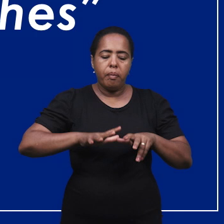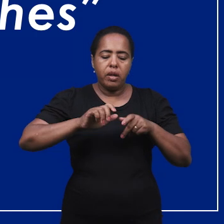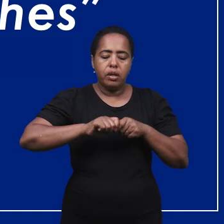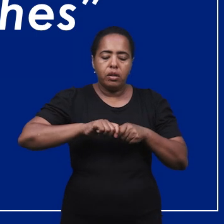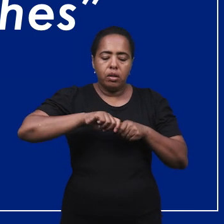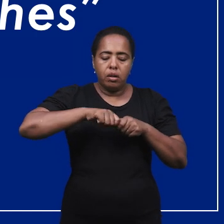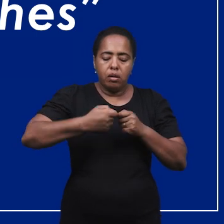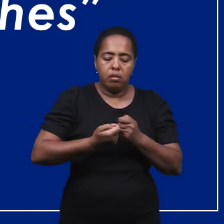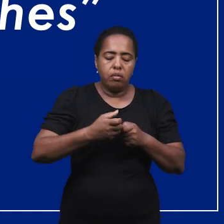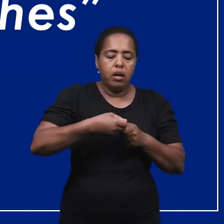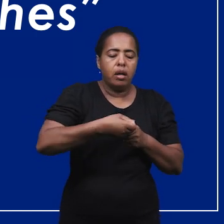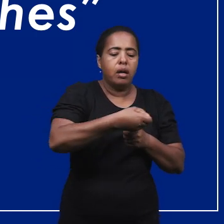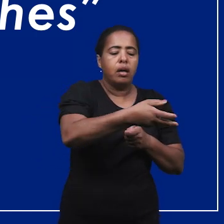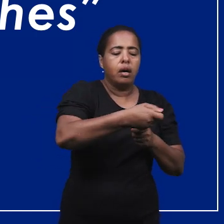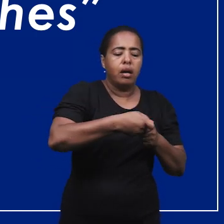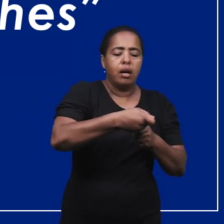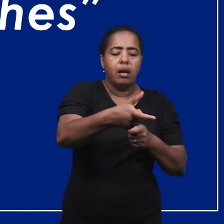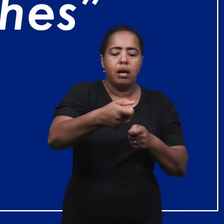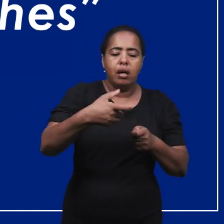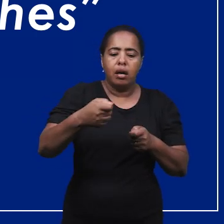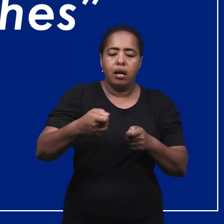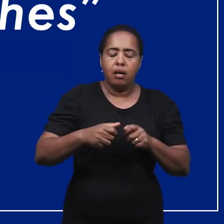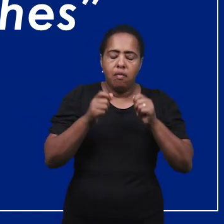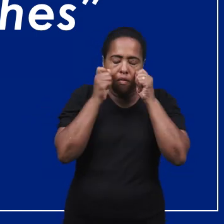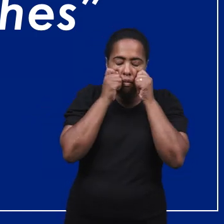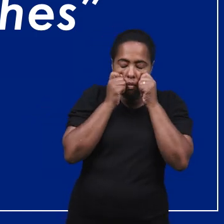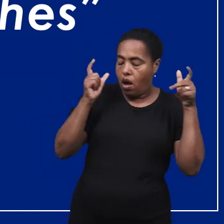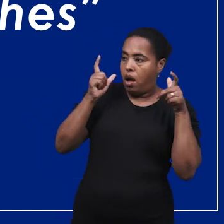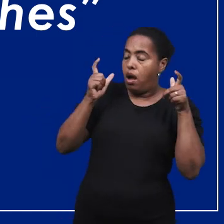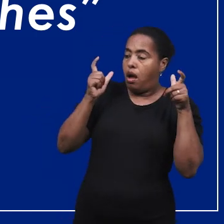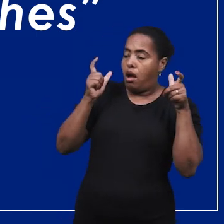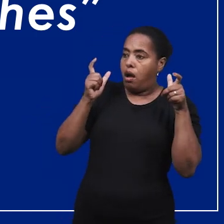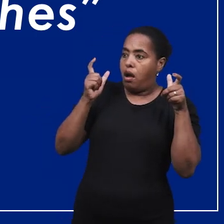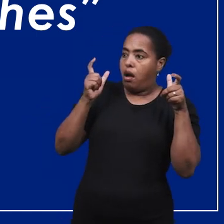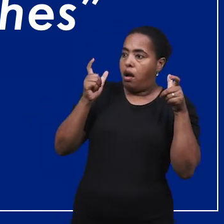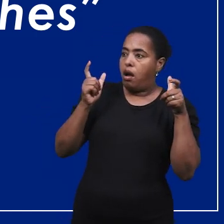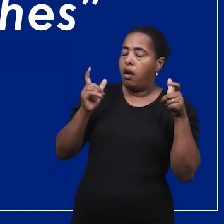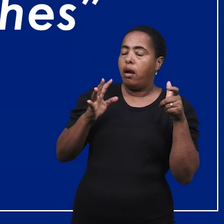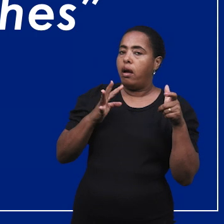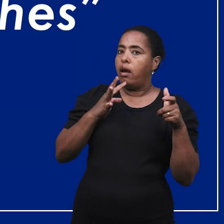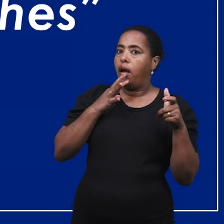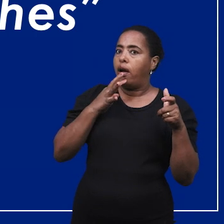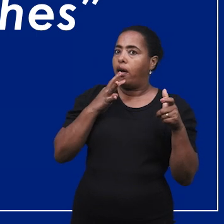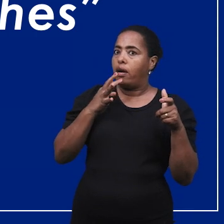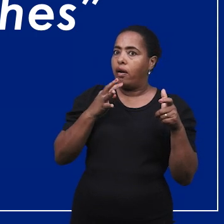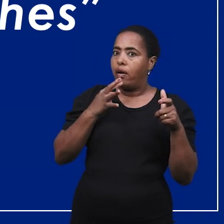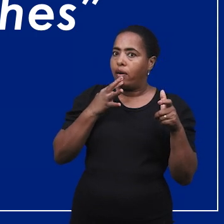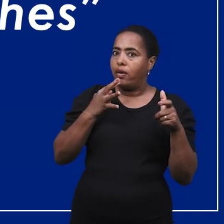ouverts et ils